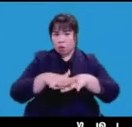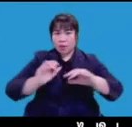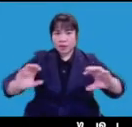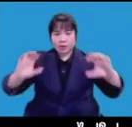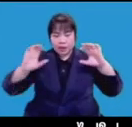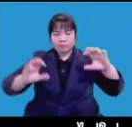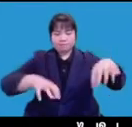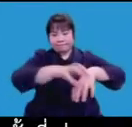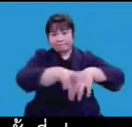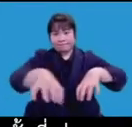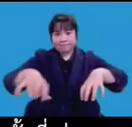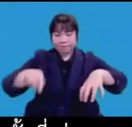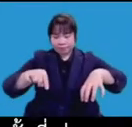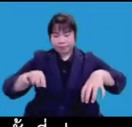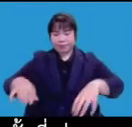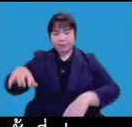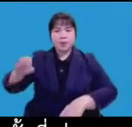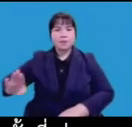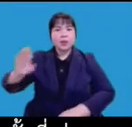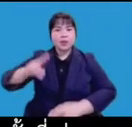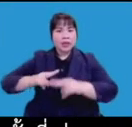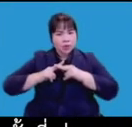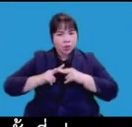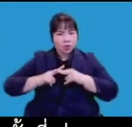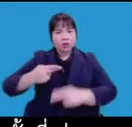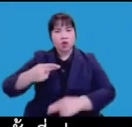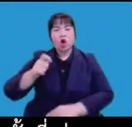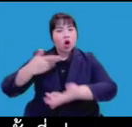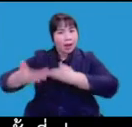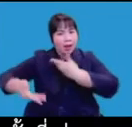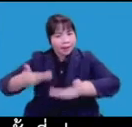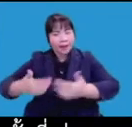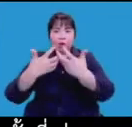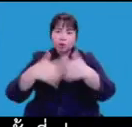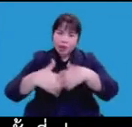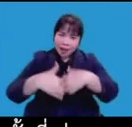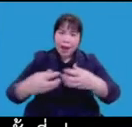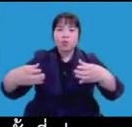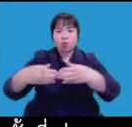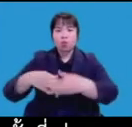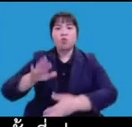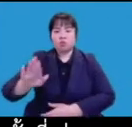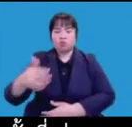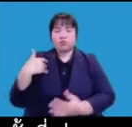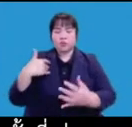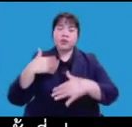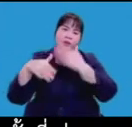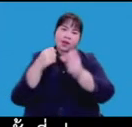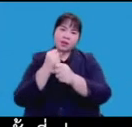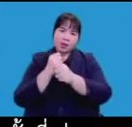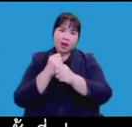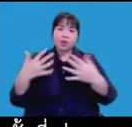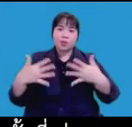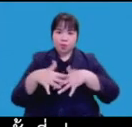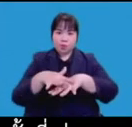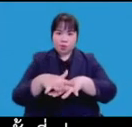โดยทุกหน่วยงานนะครับภาคเอกชนองค์กรสำคัญเช่นหอการค้าสภาอุตสาหกรรมนะครับอันนี้ก็จะมีส่วนสำคัญในการที่จะมาช่